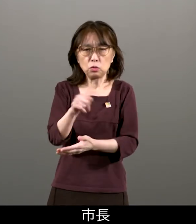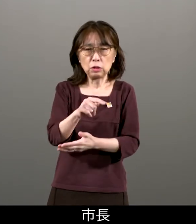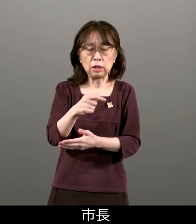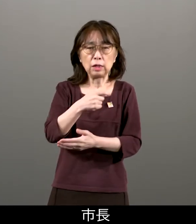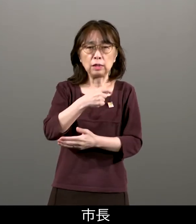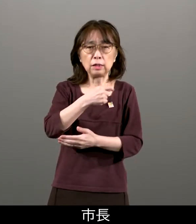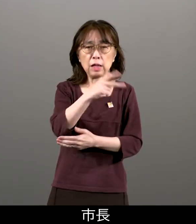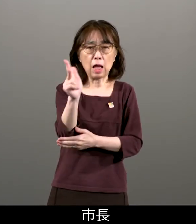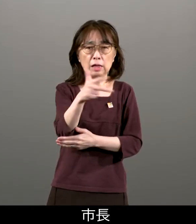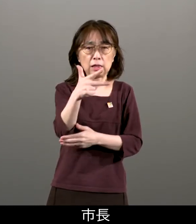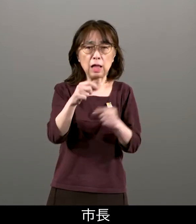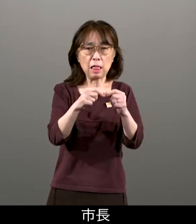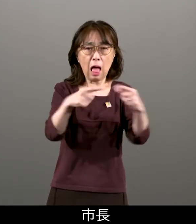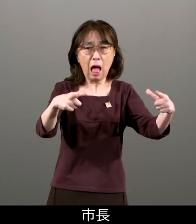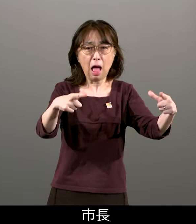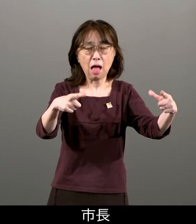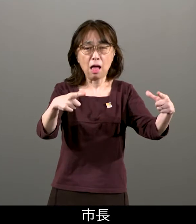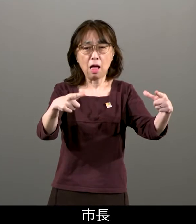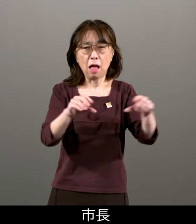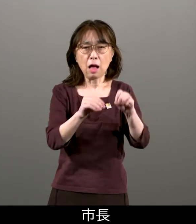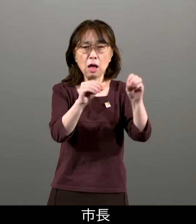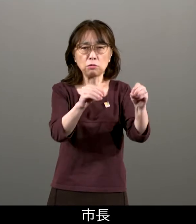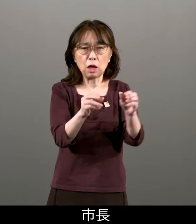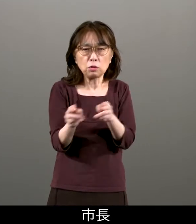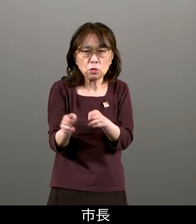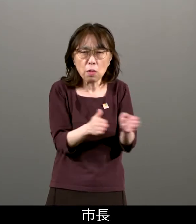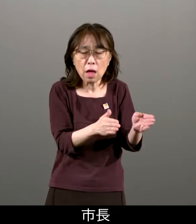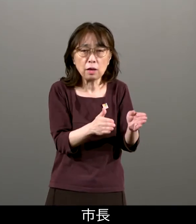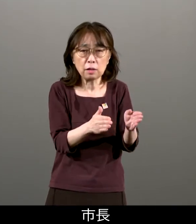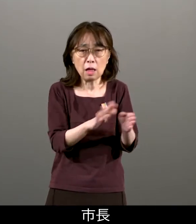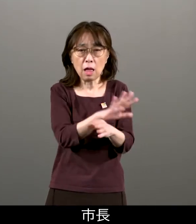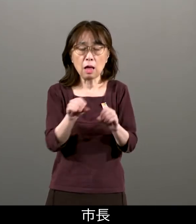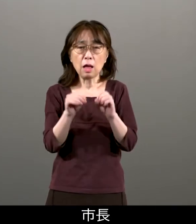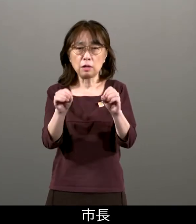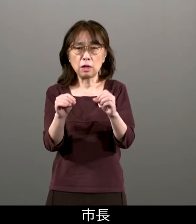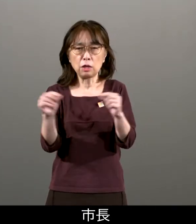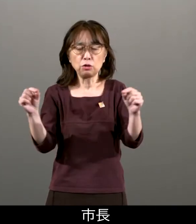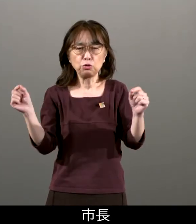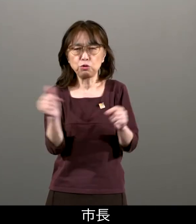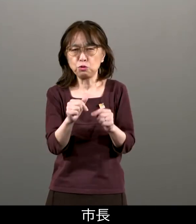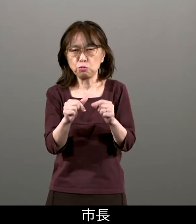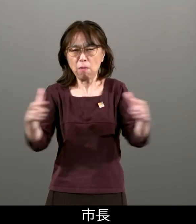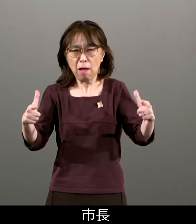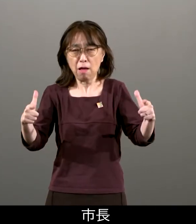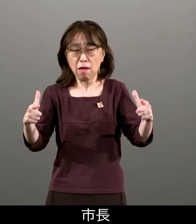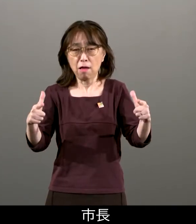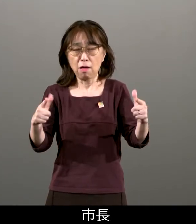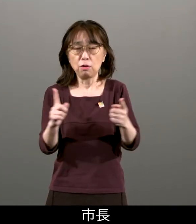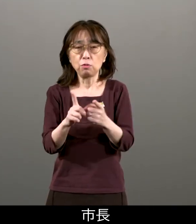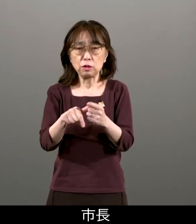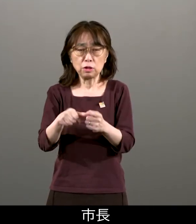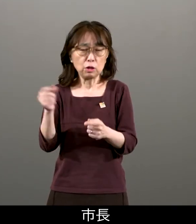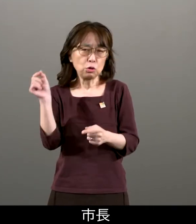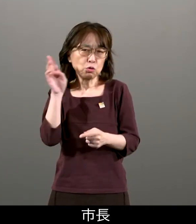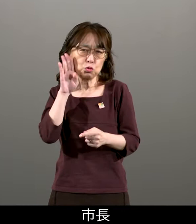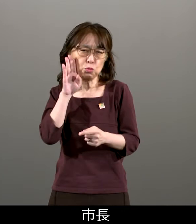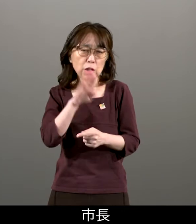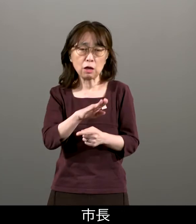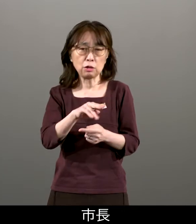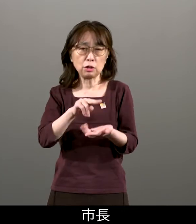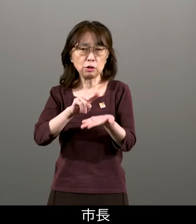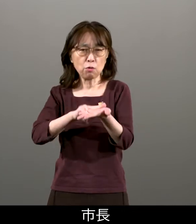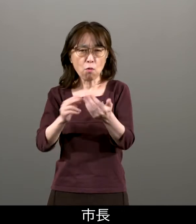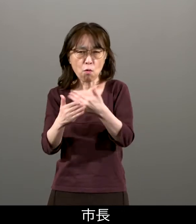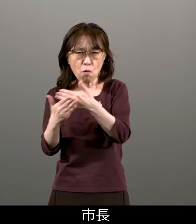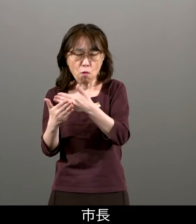の拡大に備えて感染の急拡大時においても速やかに療養判定を行って適